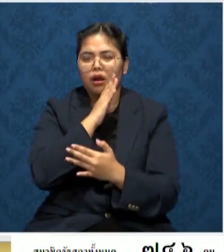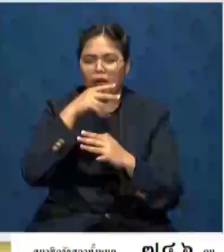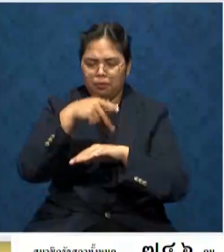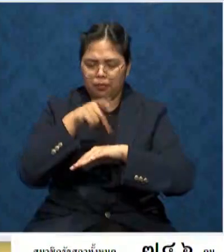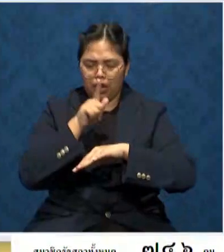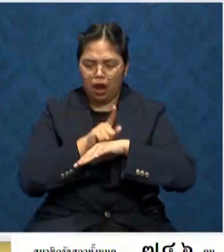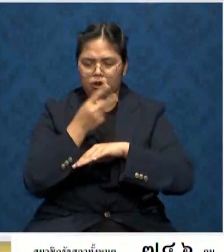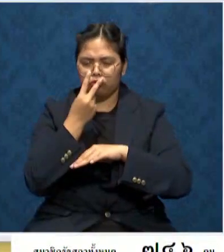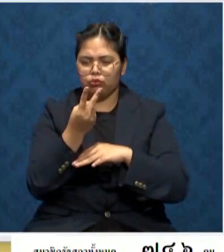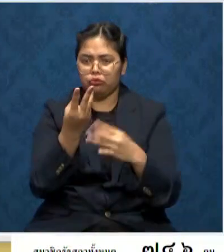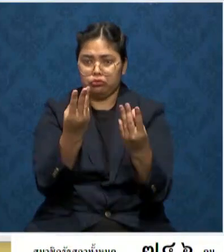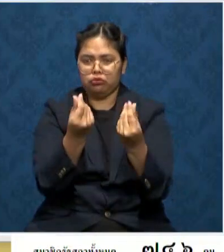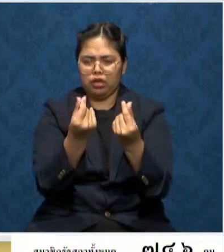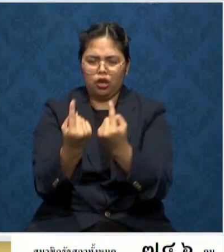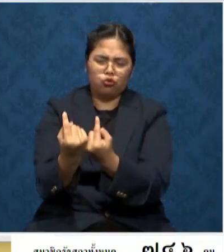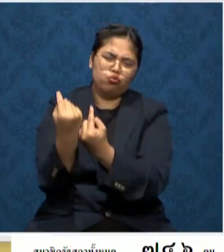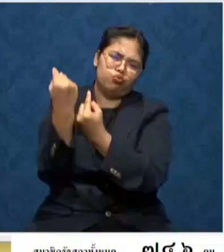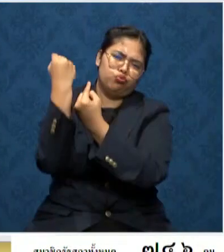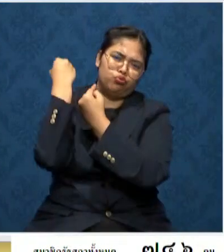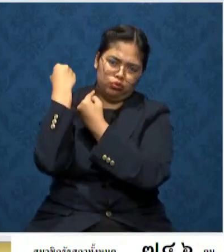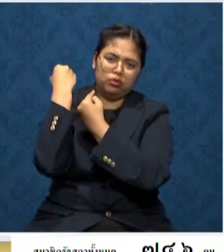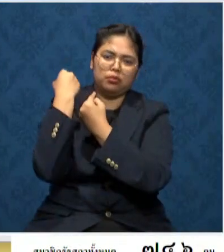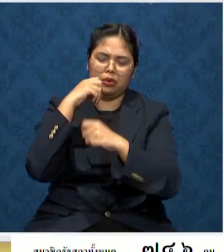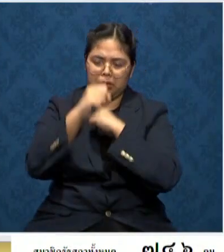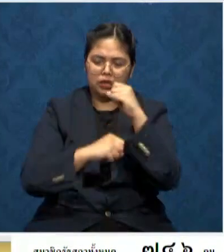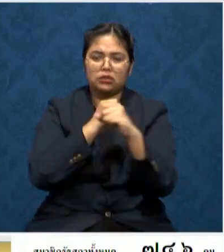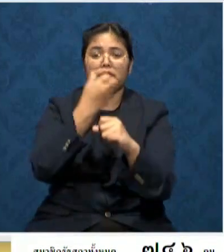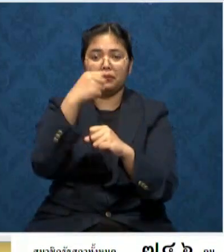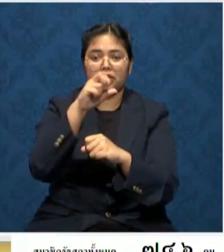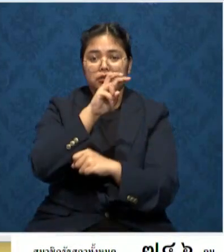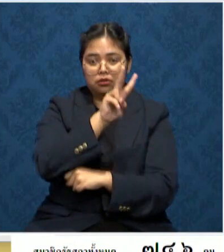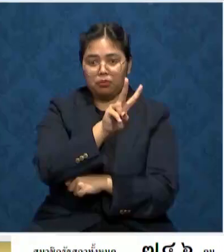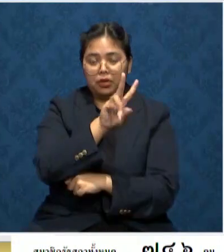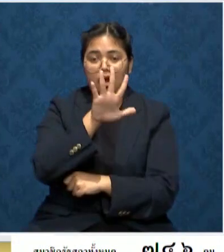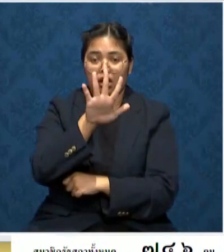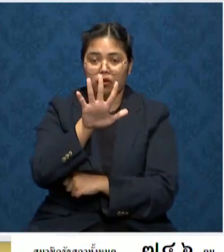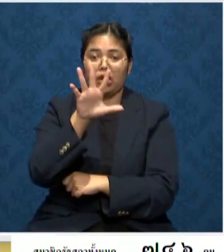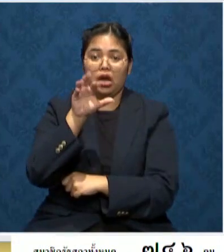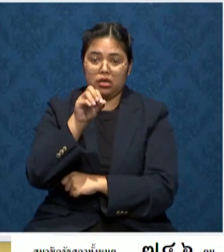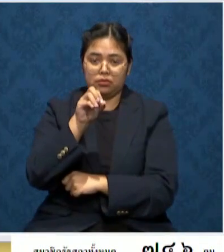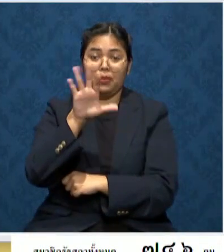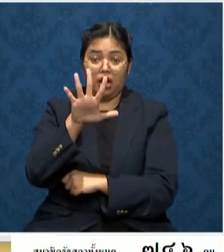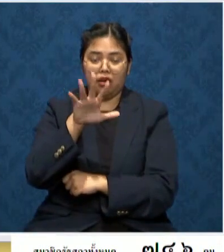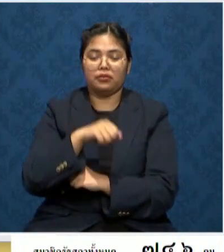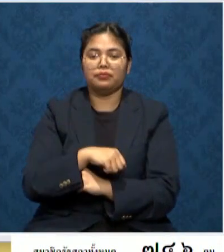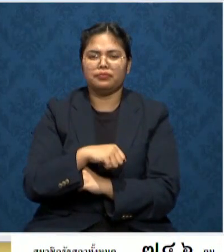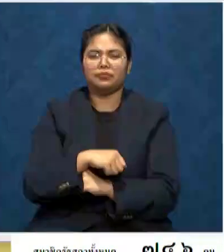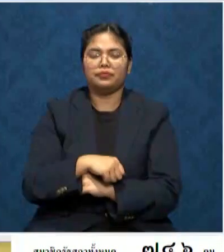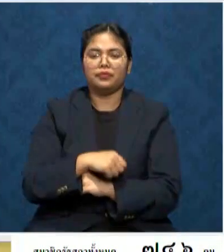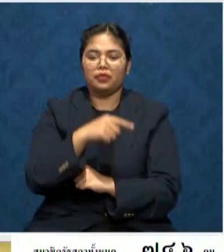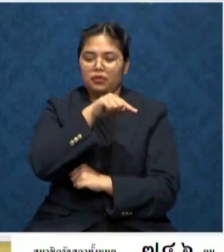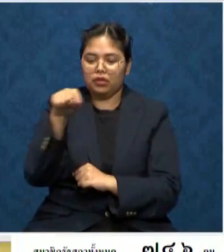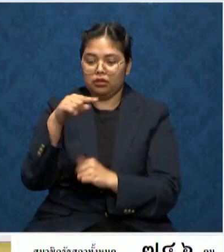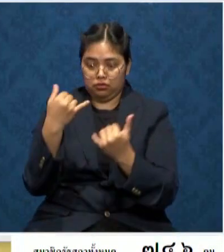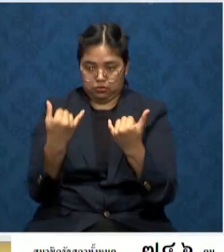ไปมองดูที่ตัเลขย้อนหลังสิบปีตั้งแต่ปี 2555 ถึ